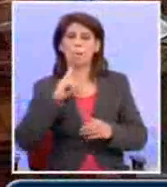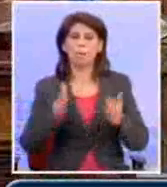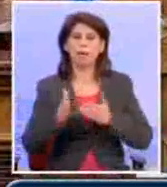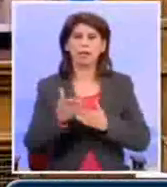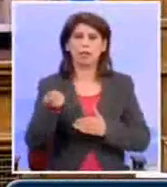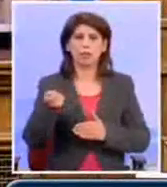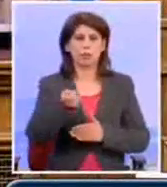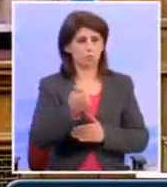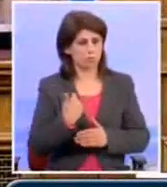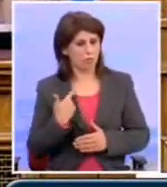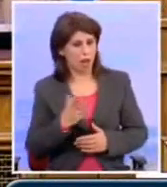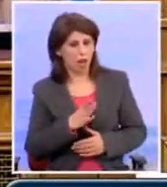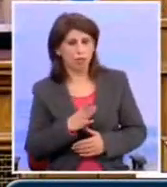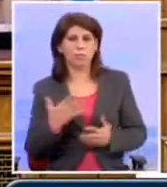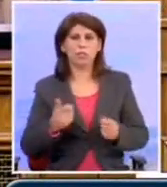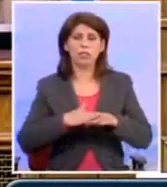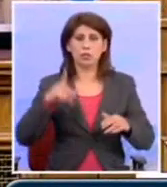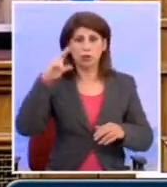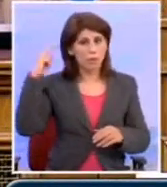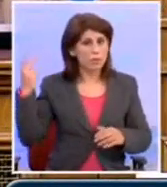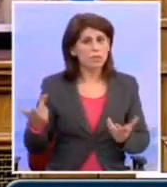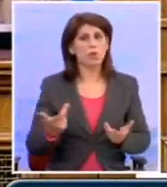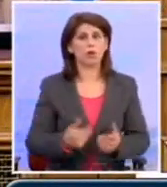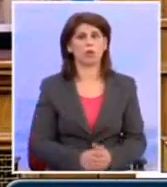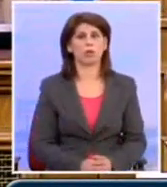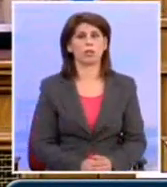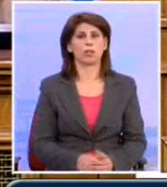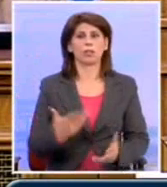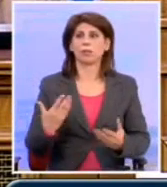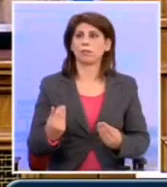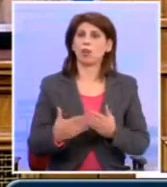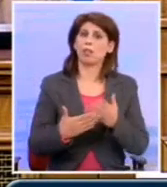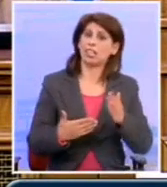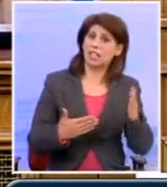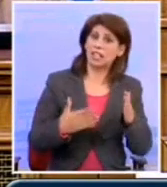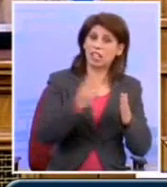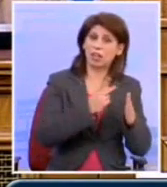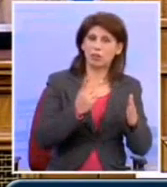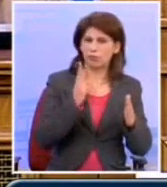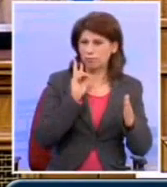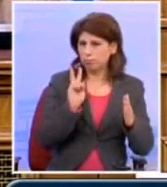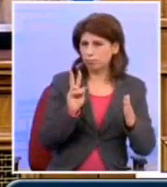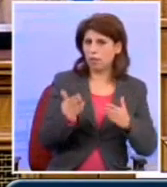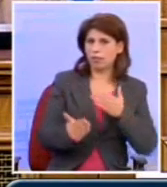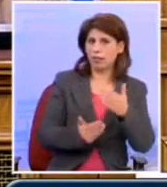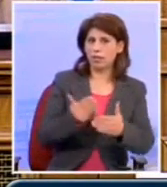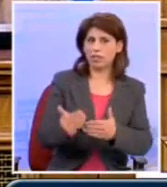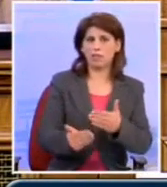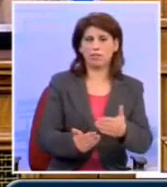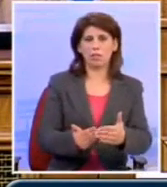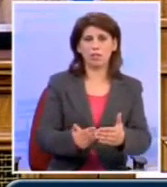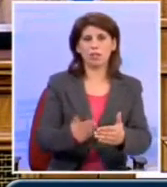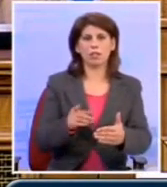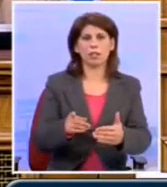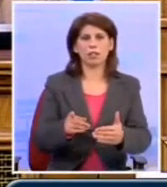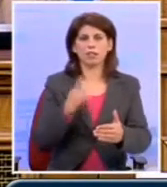είσαι ένας νέος άνθρωπος, έχεις τελειώσει το πανεπιστήμιο, σε μια απολύτικη κοινωνία, και απλώς παρακολουθείς τη διαδικασία αυτή, Είναι